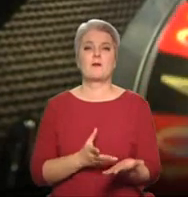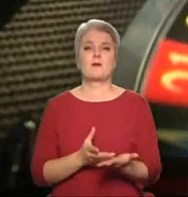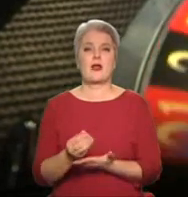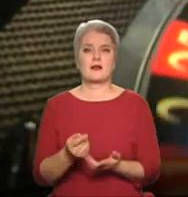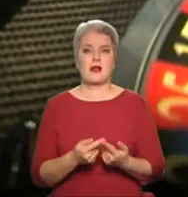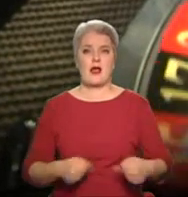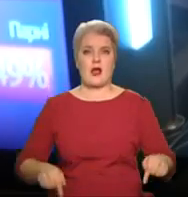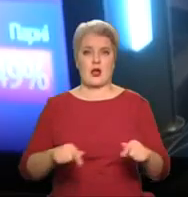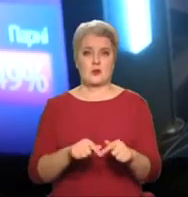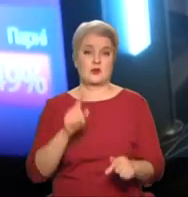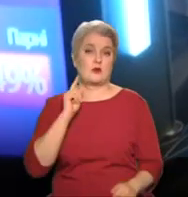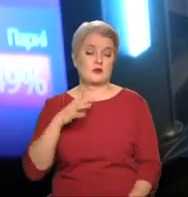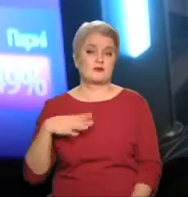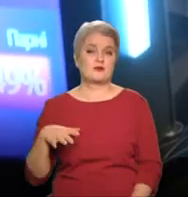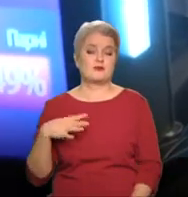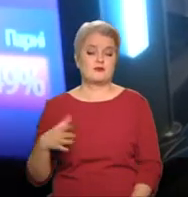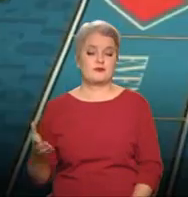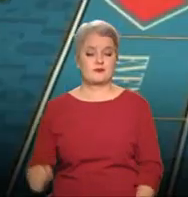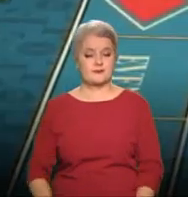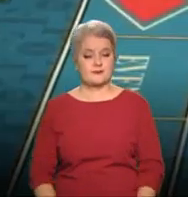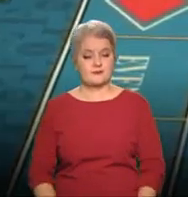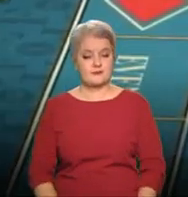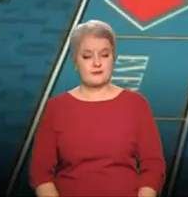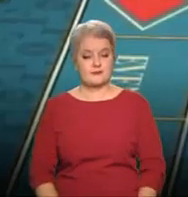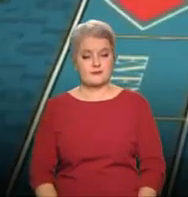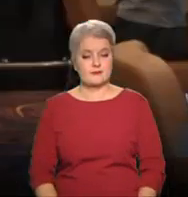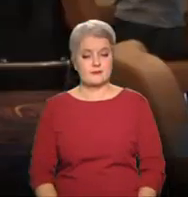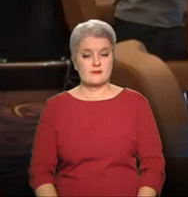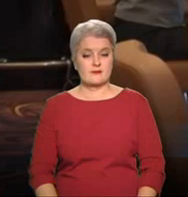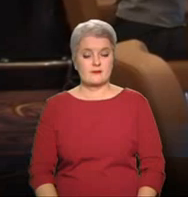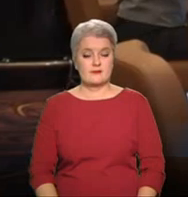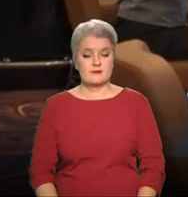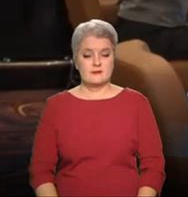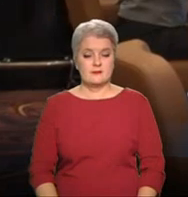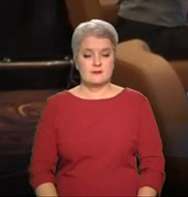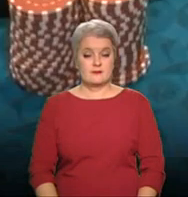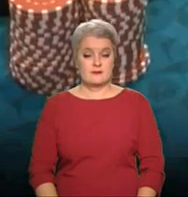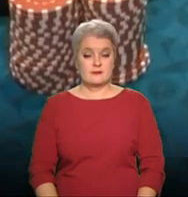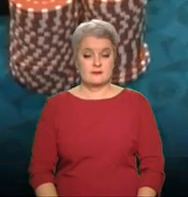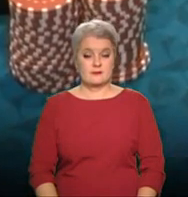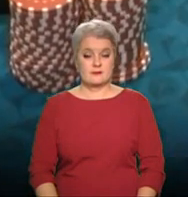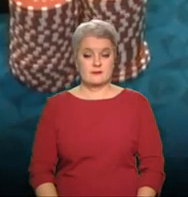це очікують. Лілія Гончарук, Аріна Бугайченко, Андрій Волошин та Олександр Тимінський. Новини на Суспільному.